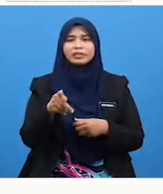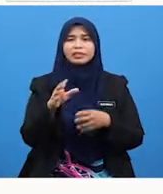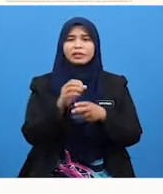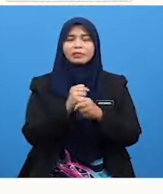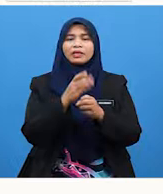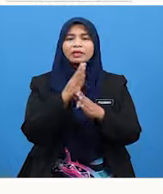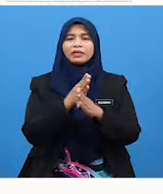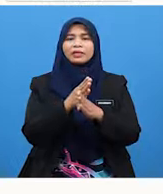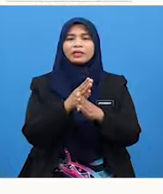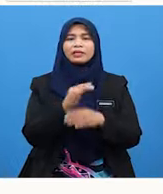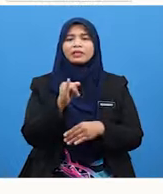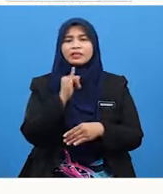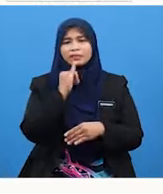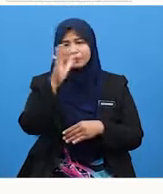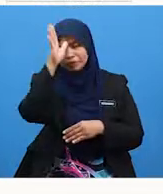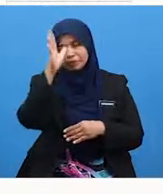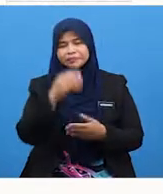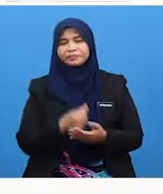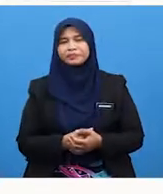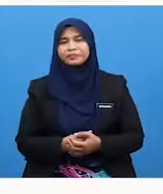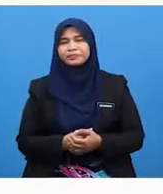mendapat kebenaran ibu bapa.